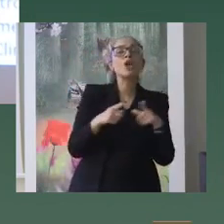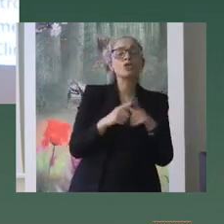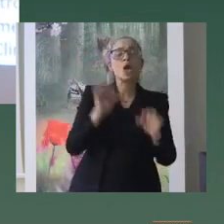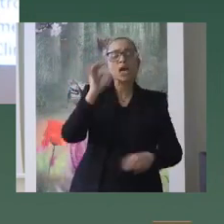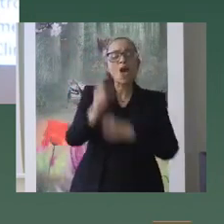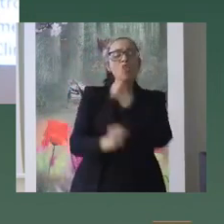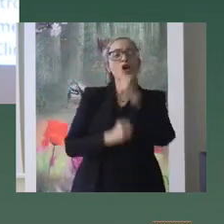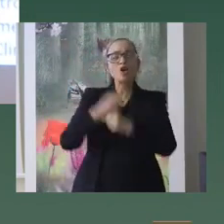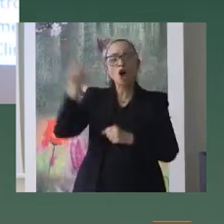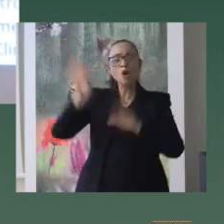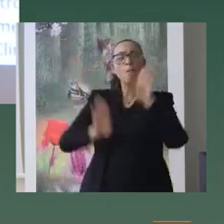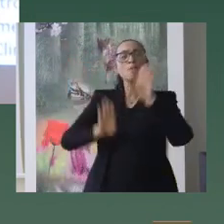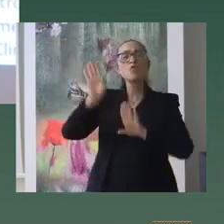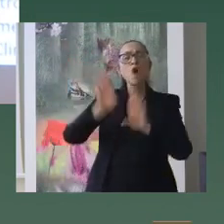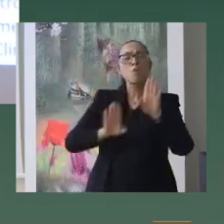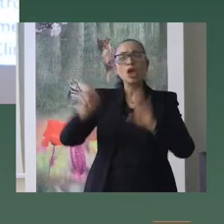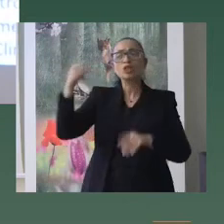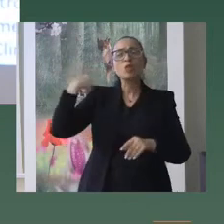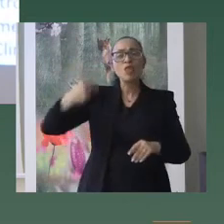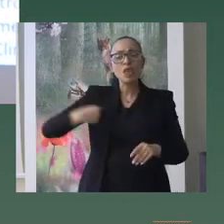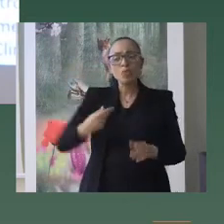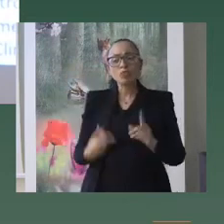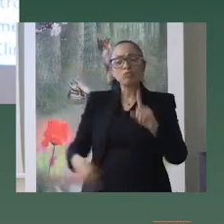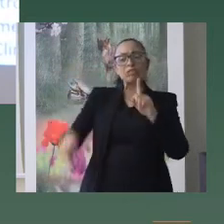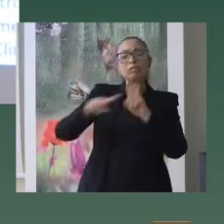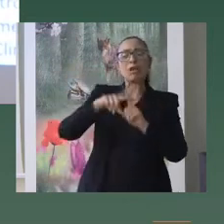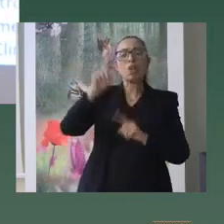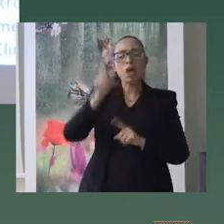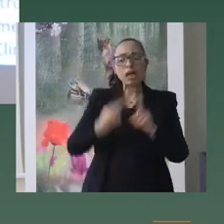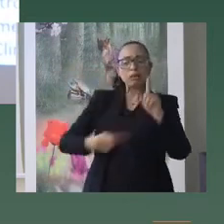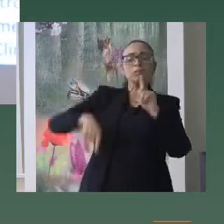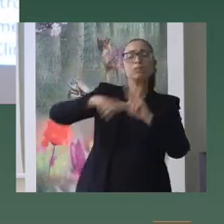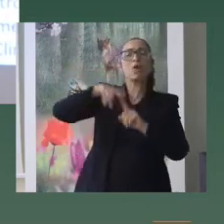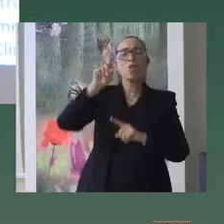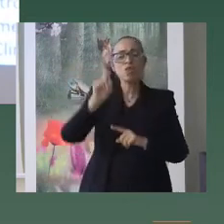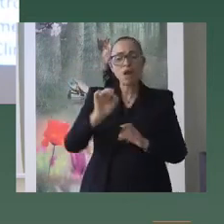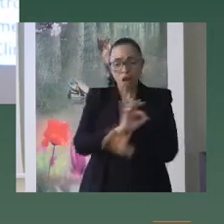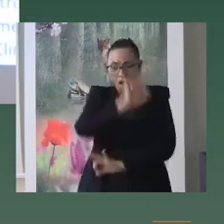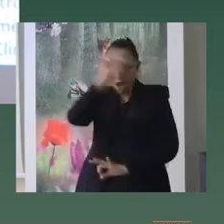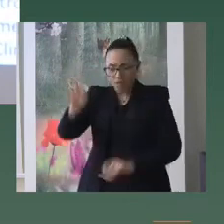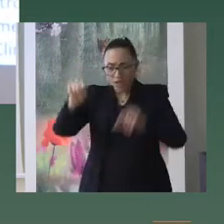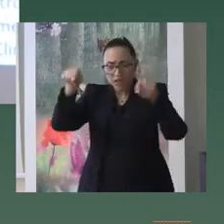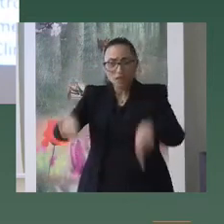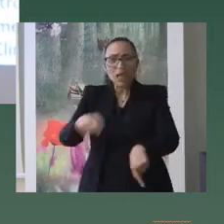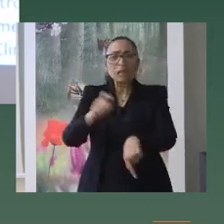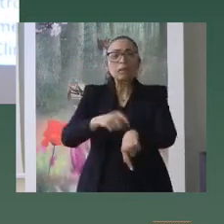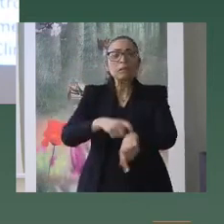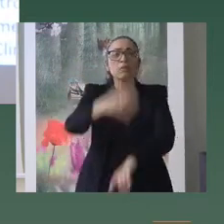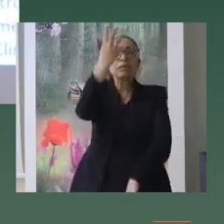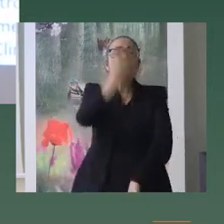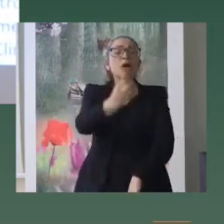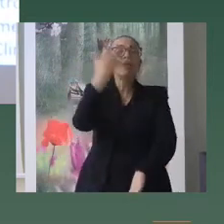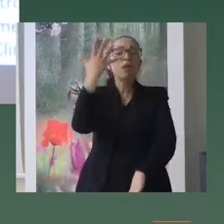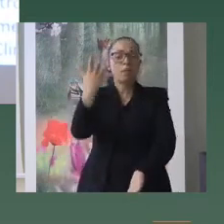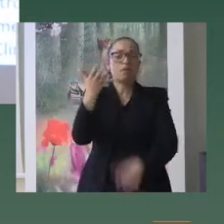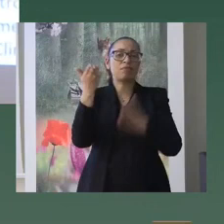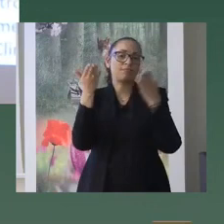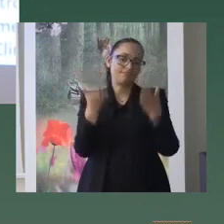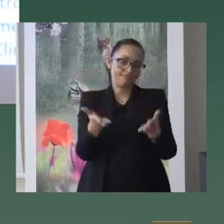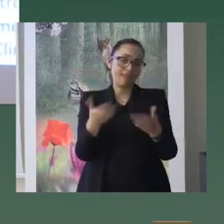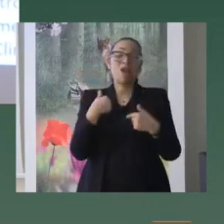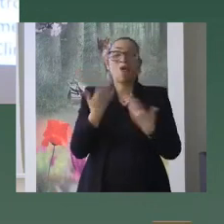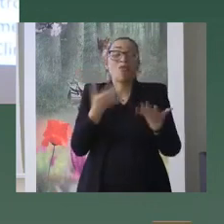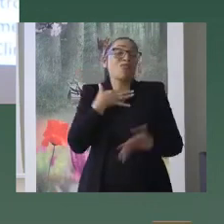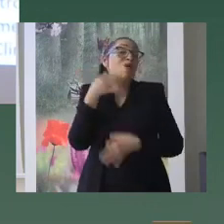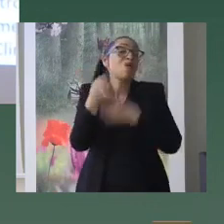προϋπολογισμό του Δήμου να κάνει άλλα 10 και έχει φτάσει 45. Και έχει σκοπό μέσα σε μια επόμενη πενταετία να κάνει όλα τα σχολεία της Βαρκελόνης. Άρα